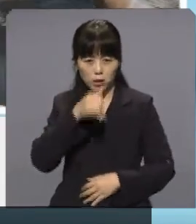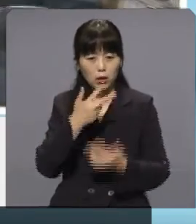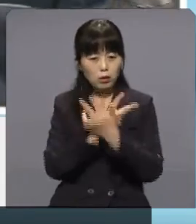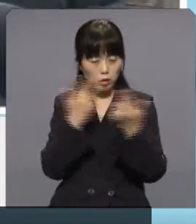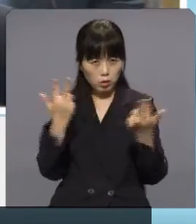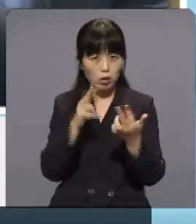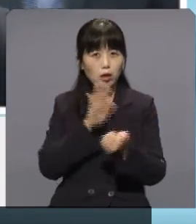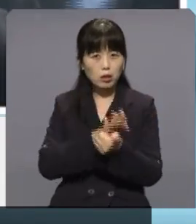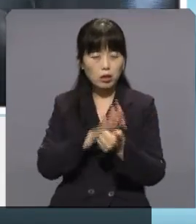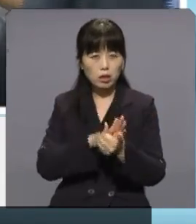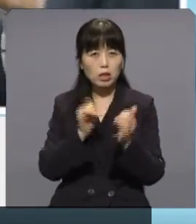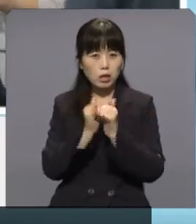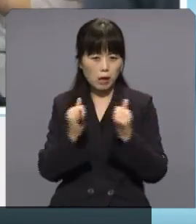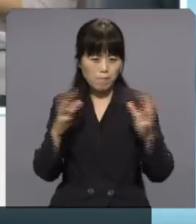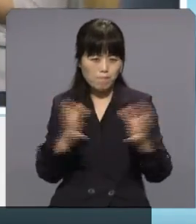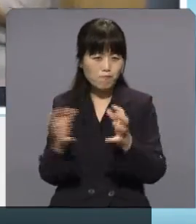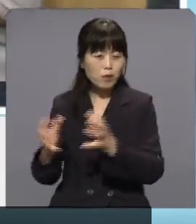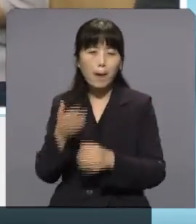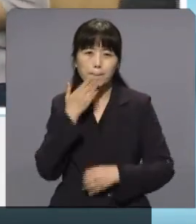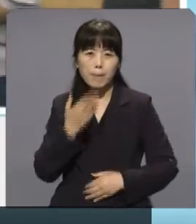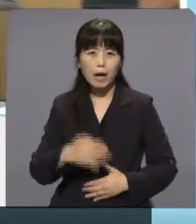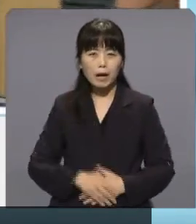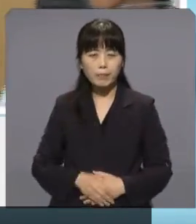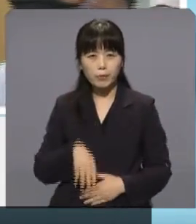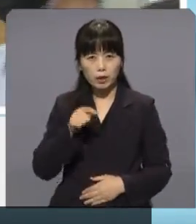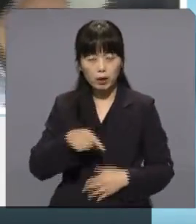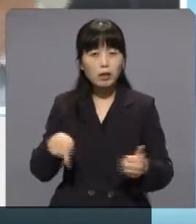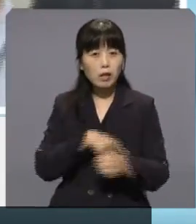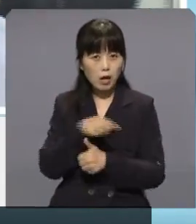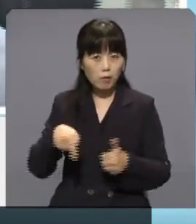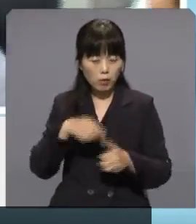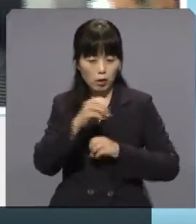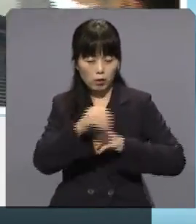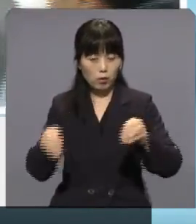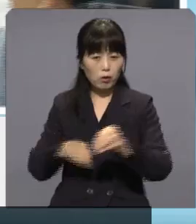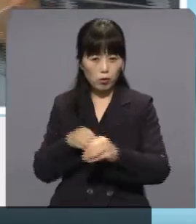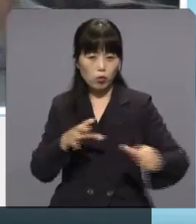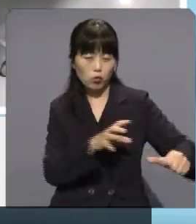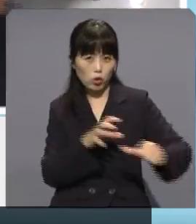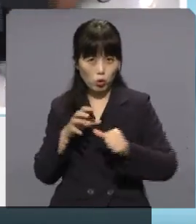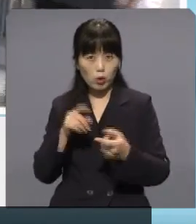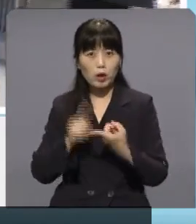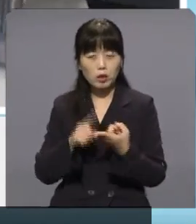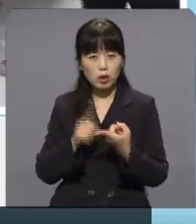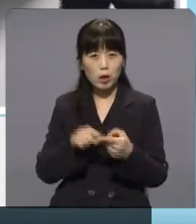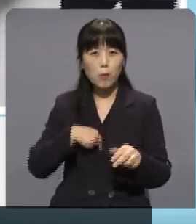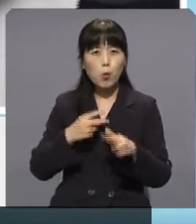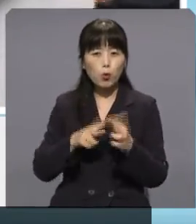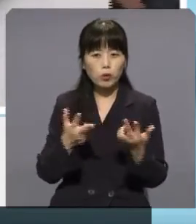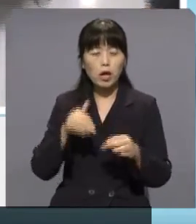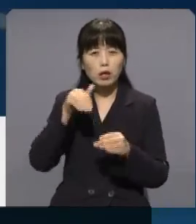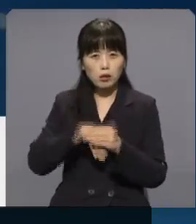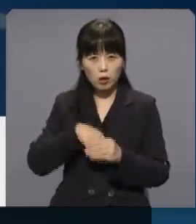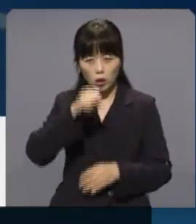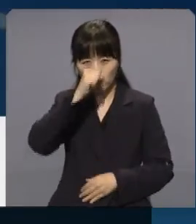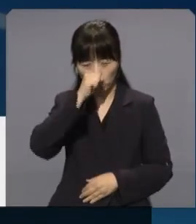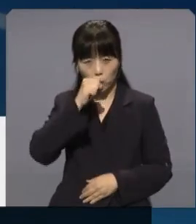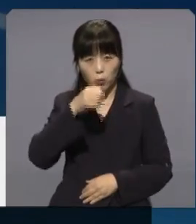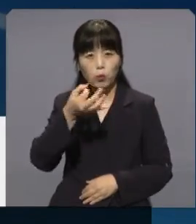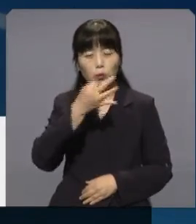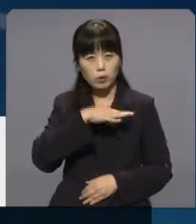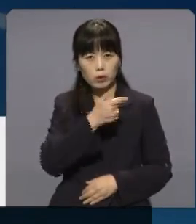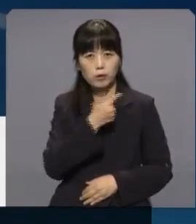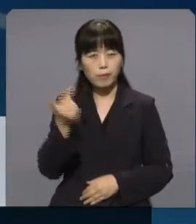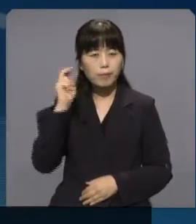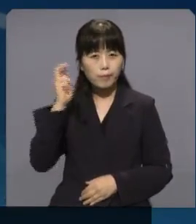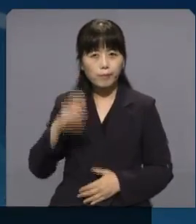후보를 지지하는 쪽으로 더 결집될 수 있거든요. 그런 차원에서 이제 이걸 역으로 이용하는 것은 상당히 이제 본인의 선거에서 긍정적으로 작용할 가능성이 있다고